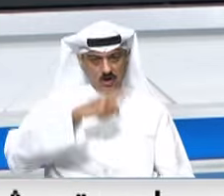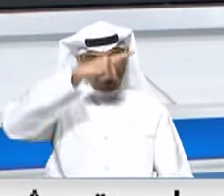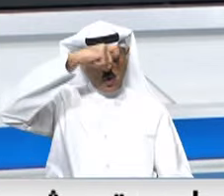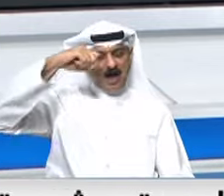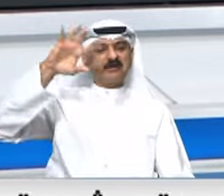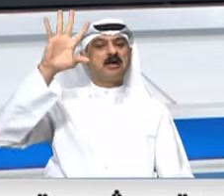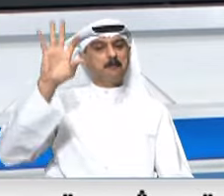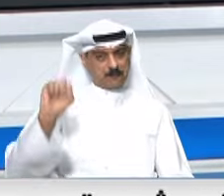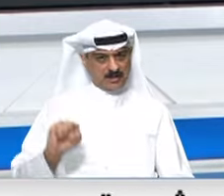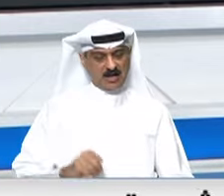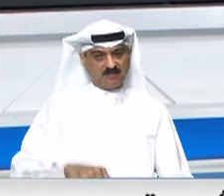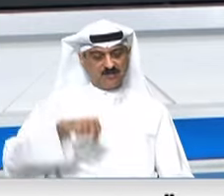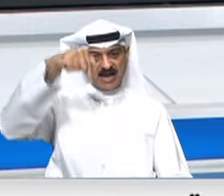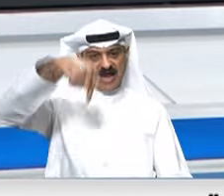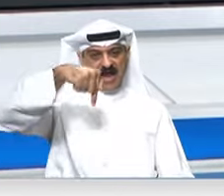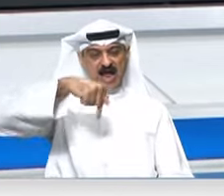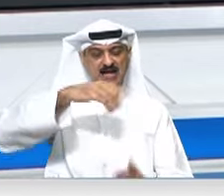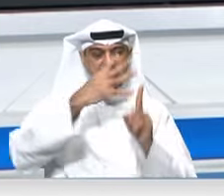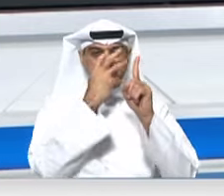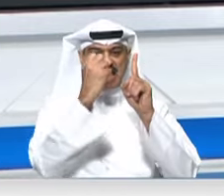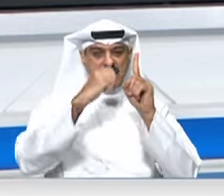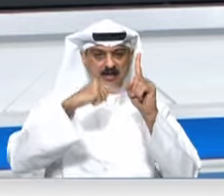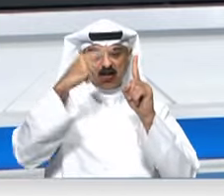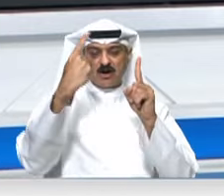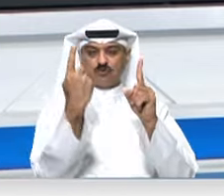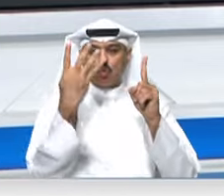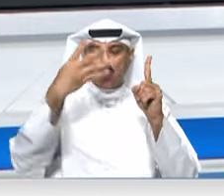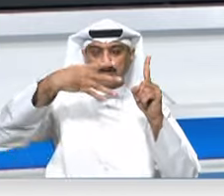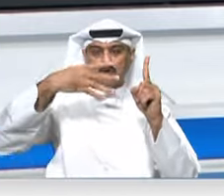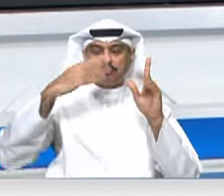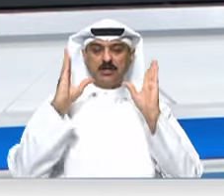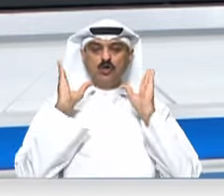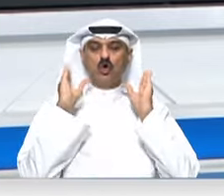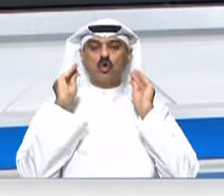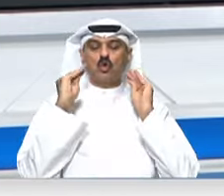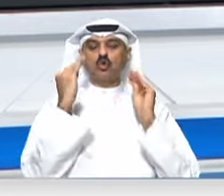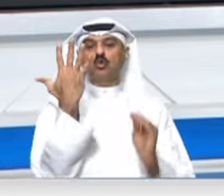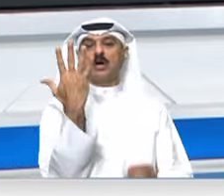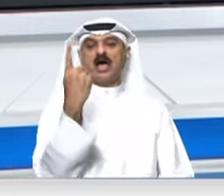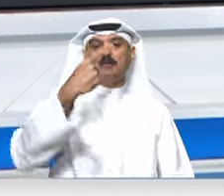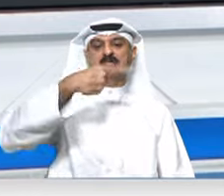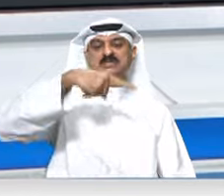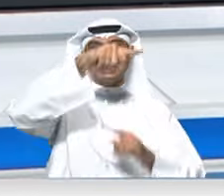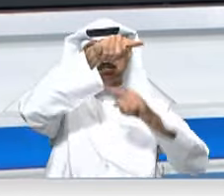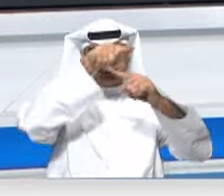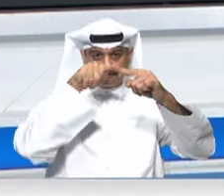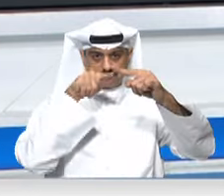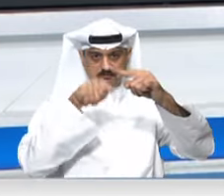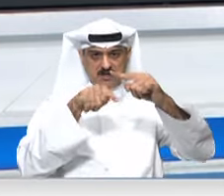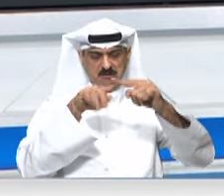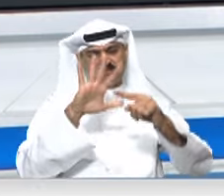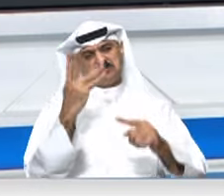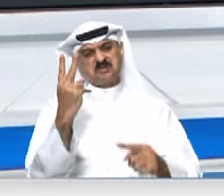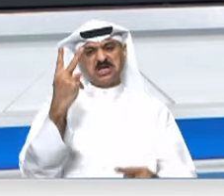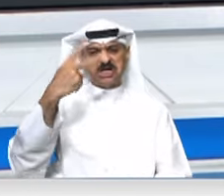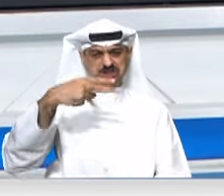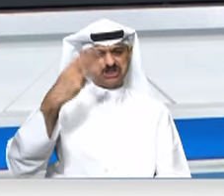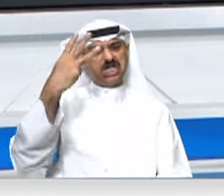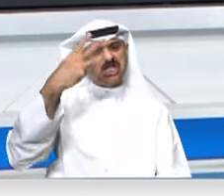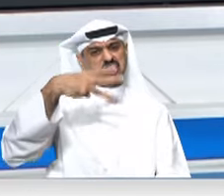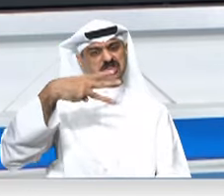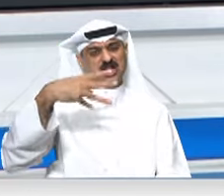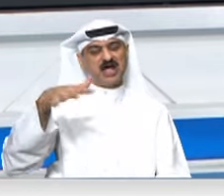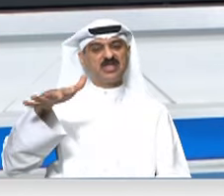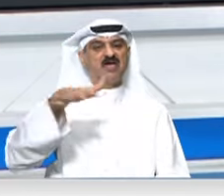المساء درجه الحراره حاليا 41 درجه مئويه والرطوبه النسبيه 15% في المناطق السكنيه وتصل الى 20 و30 بال على